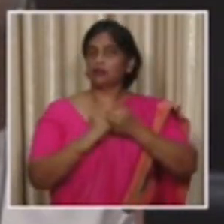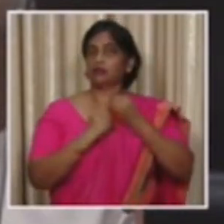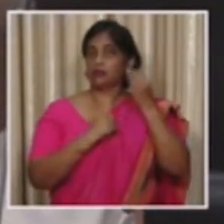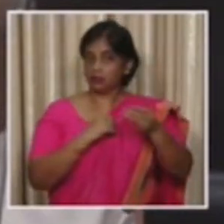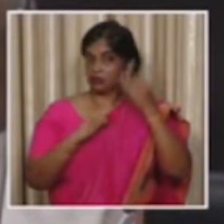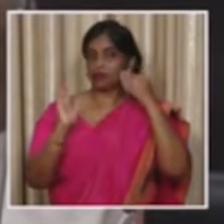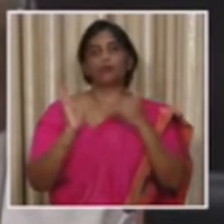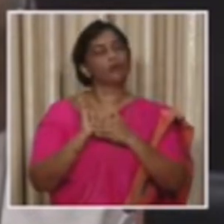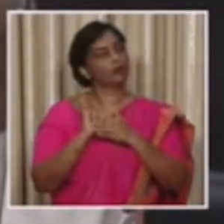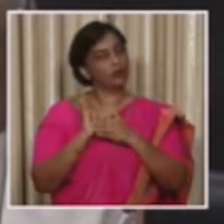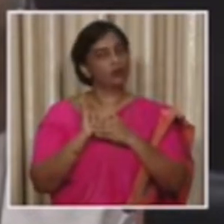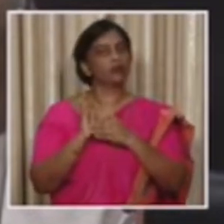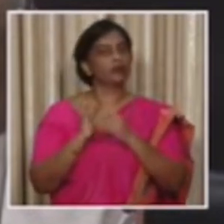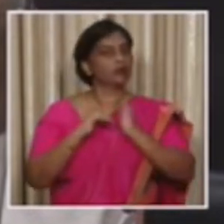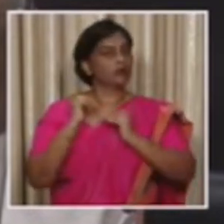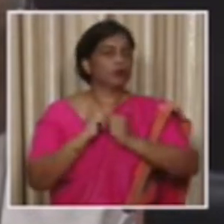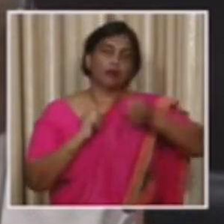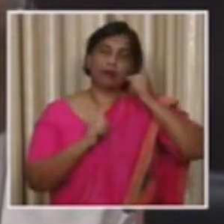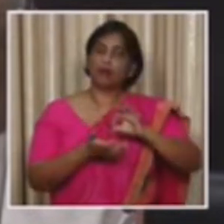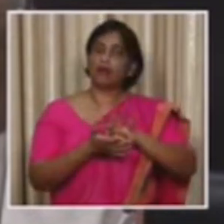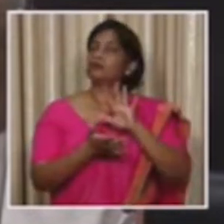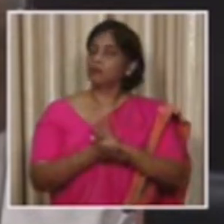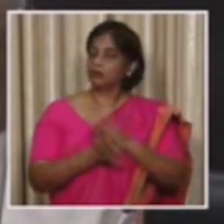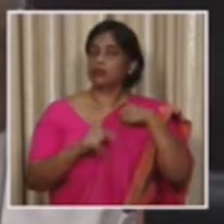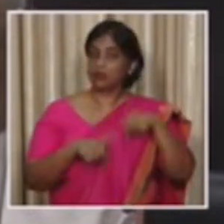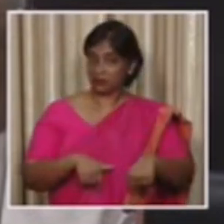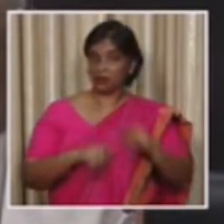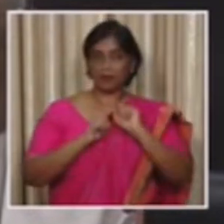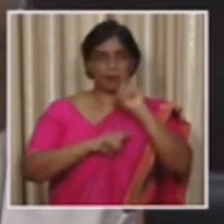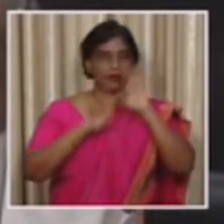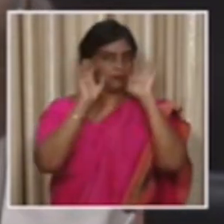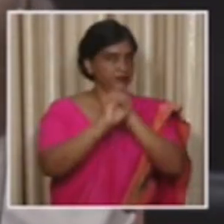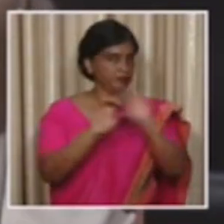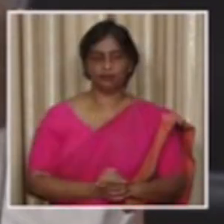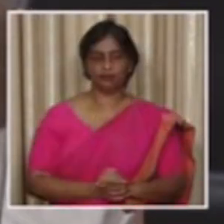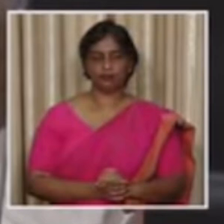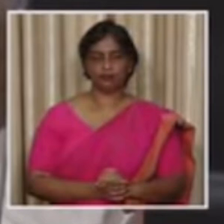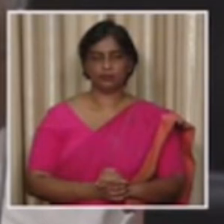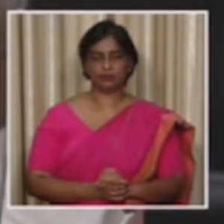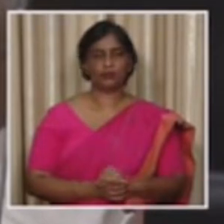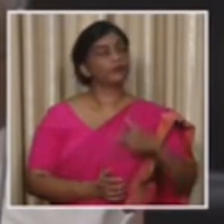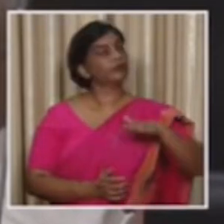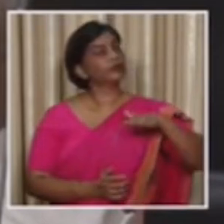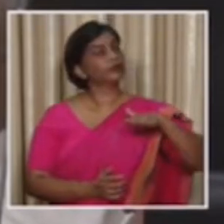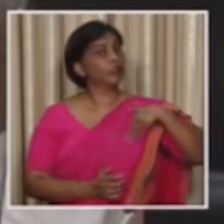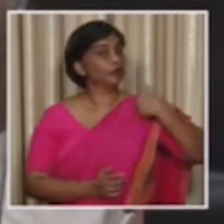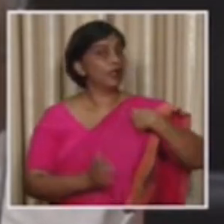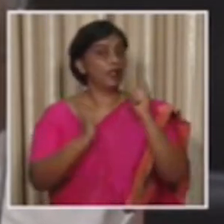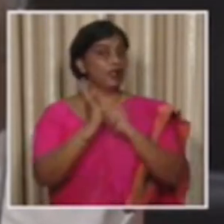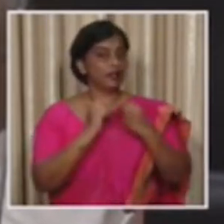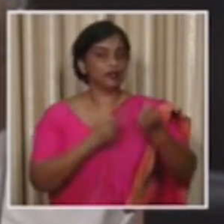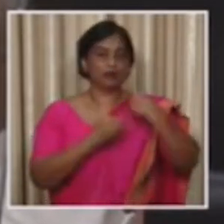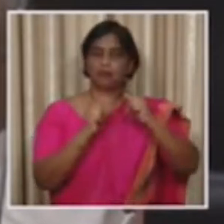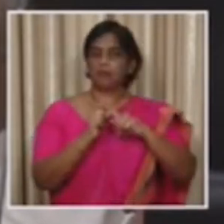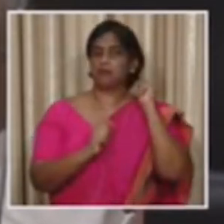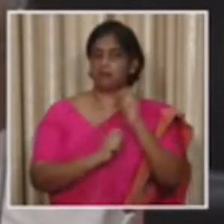ප්‍රතිව්‍යගතකරණය සම්බන්ධයෙන් ඇති කරගත් එකඟතාවයන් ගැන මම දැන් මේ සභාව දැනුවත් කරන්නට කැමැති. මූලික ණය ආපසු